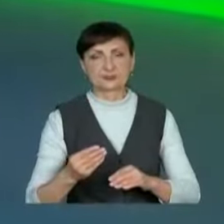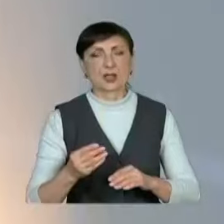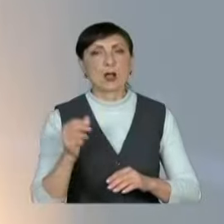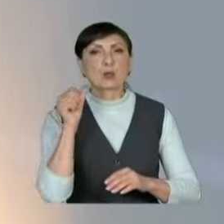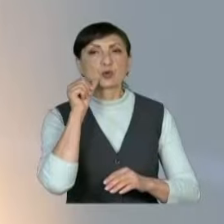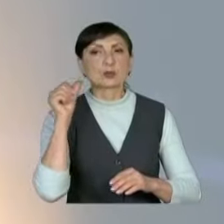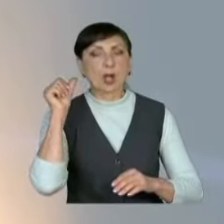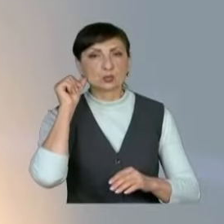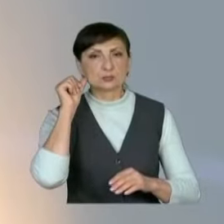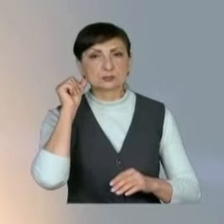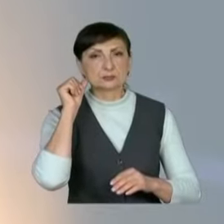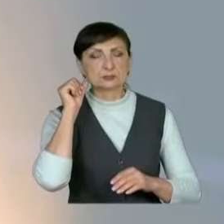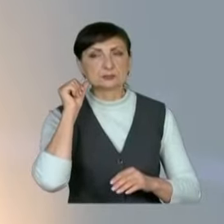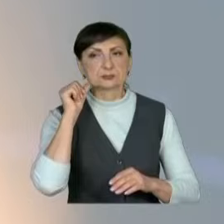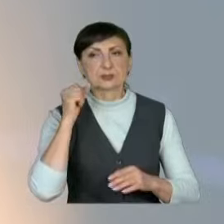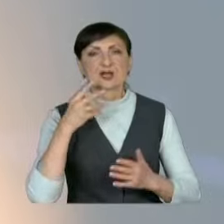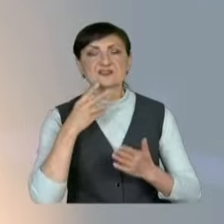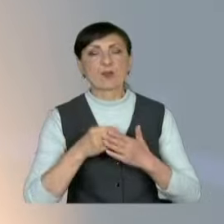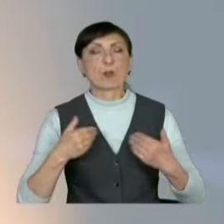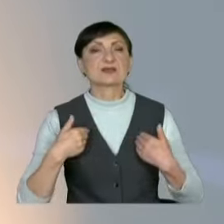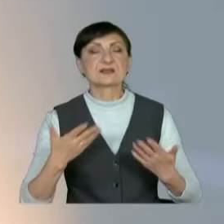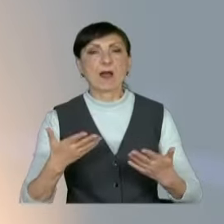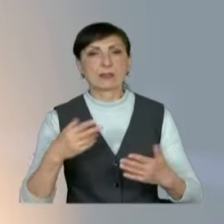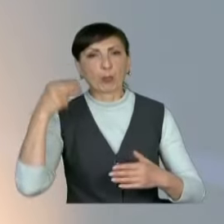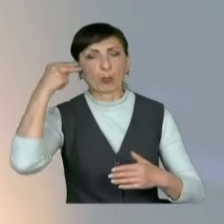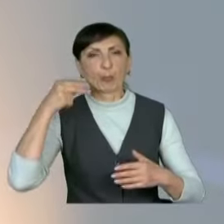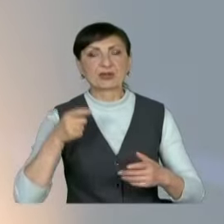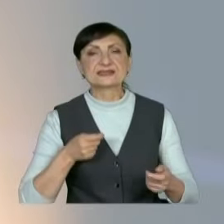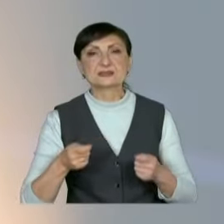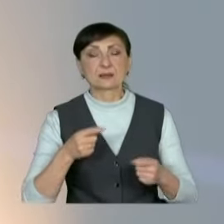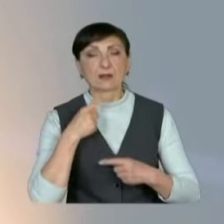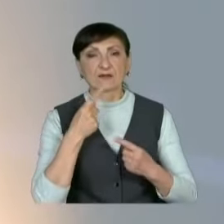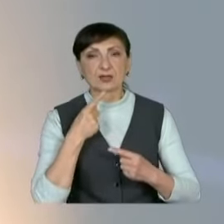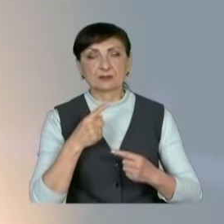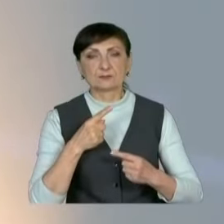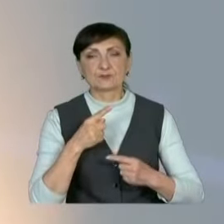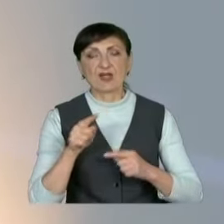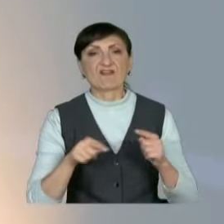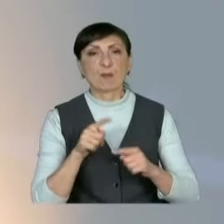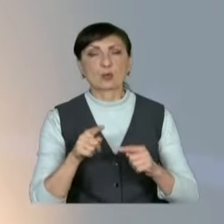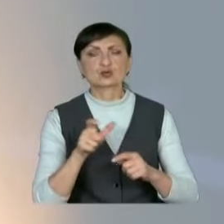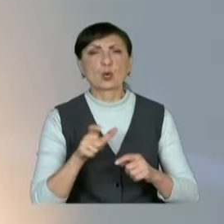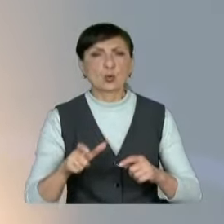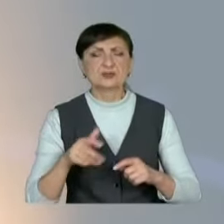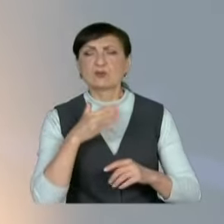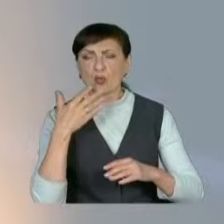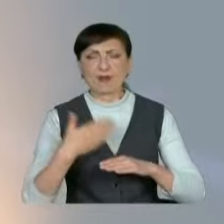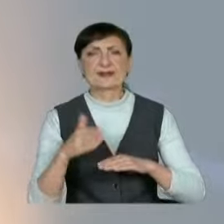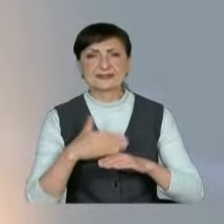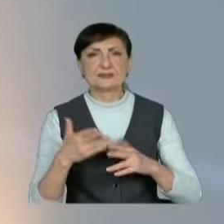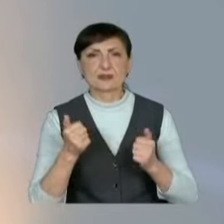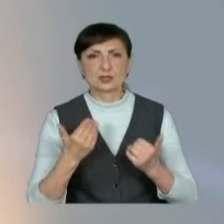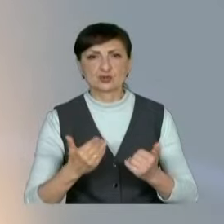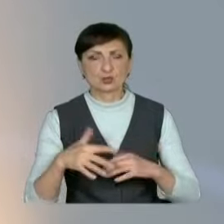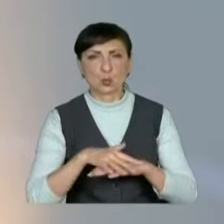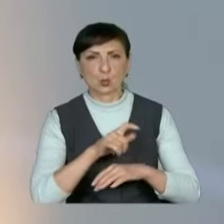году в своем послании наш президент отметил вопросы закредитованности населения. Сейчас